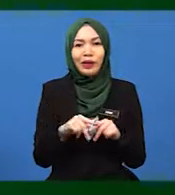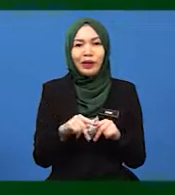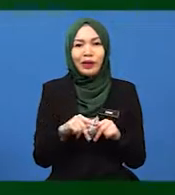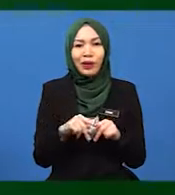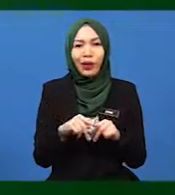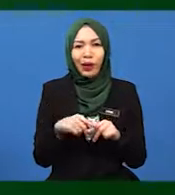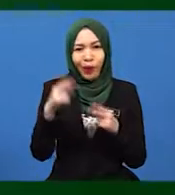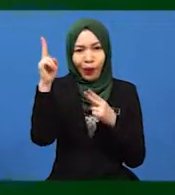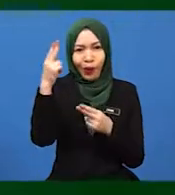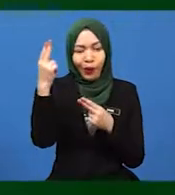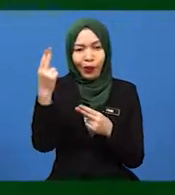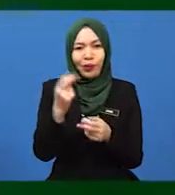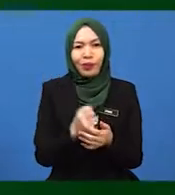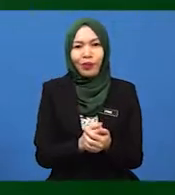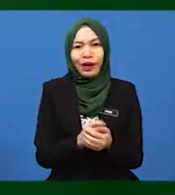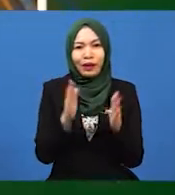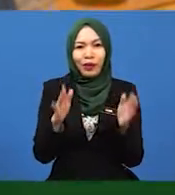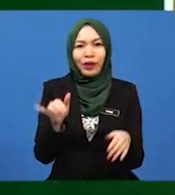yang datang ke rumah.